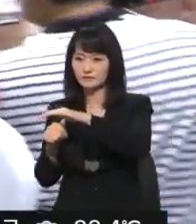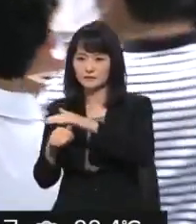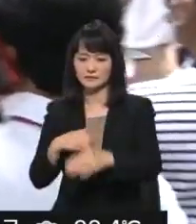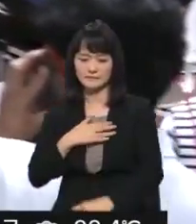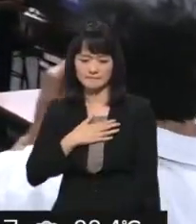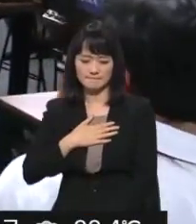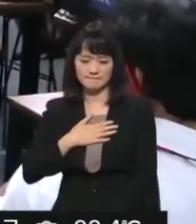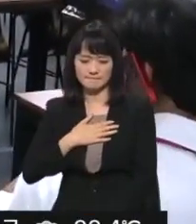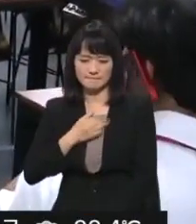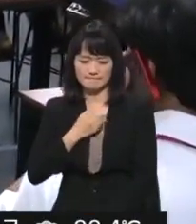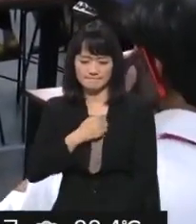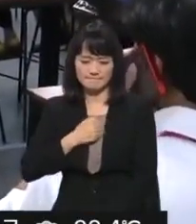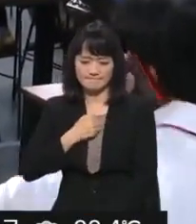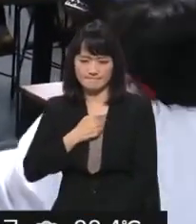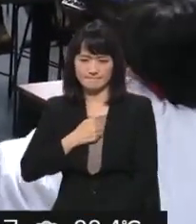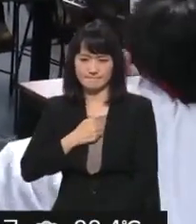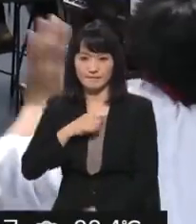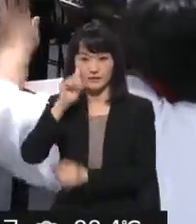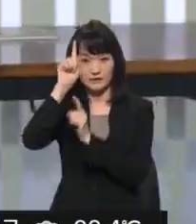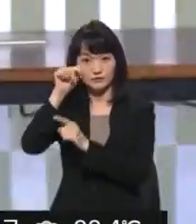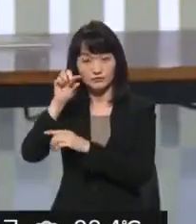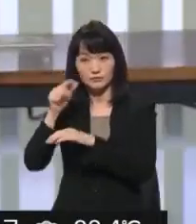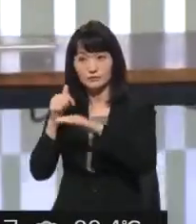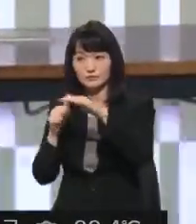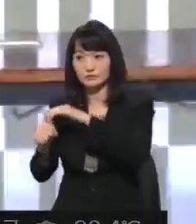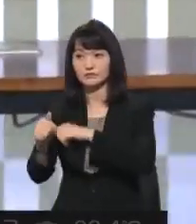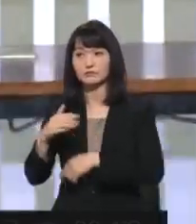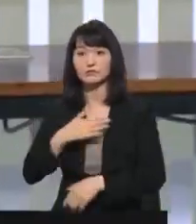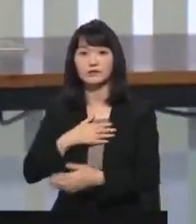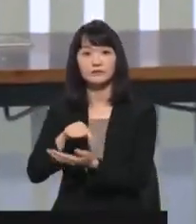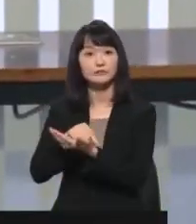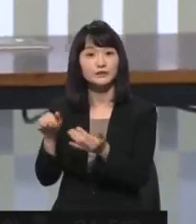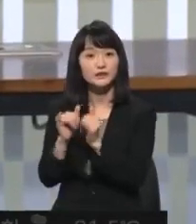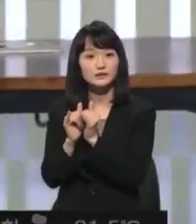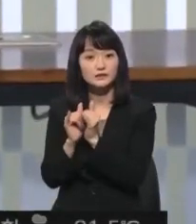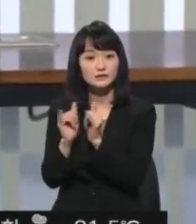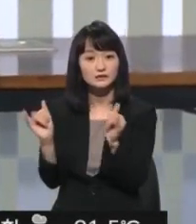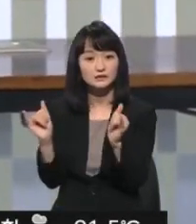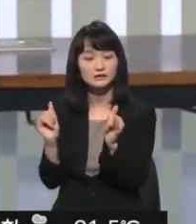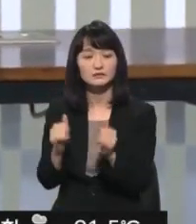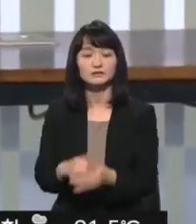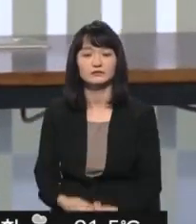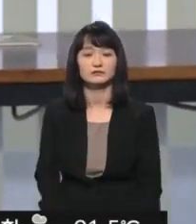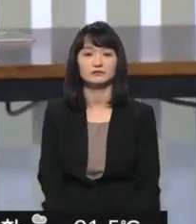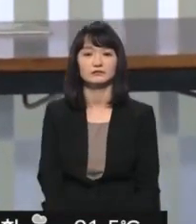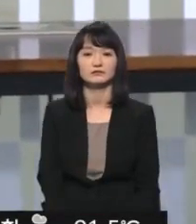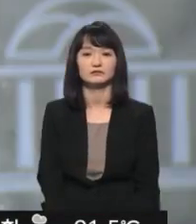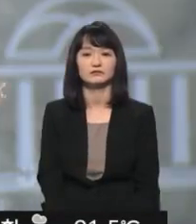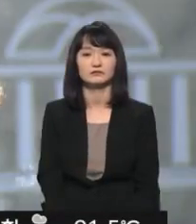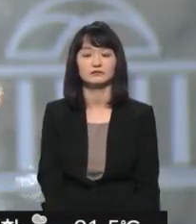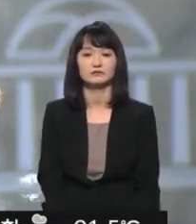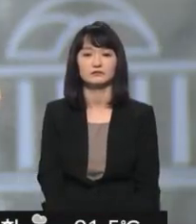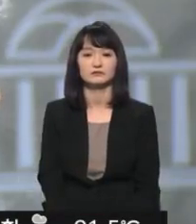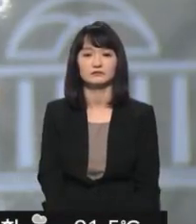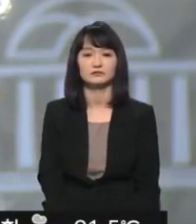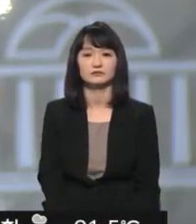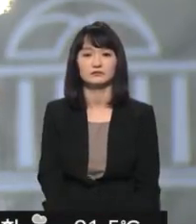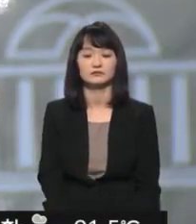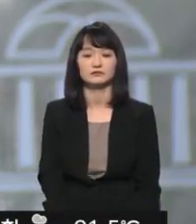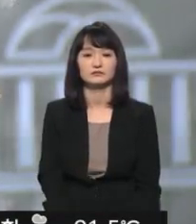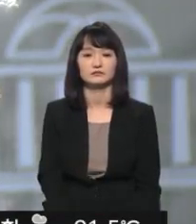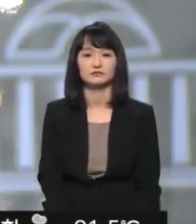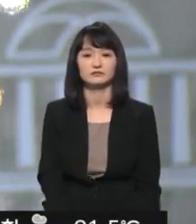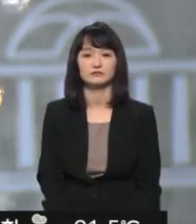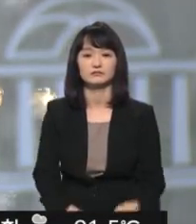보는데 이준석 전 탭 입장은 일단 나는 피해자 라는 입장으로 얘기를 그것을 이젤 삶을 이제 그러면